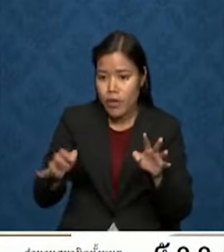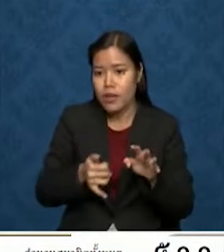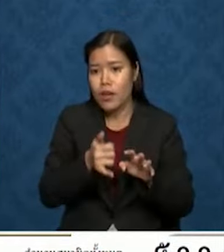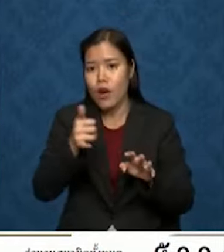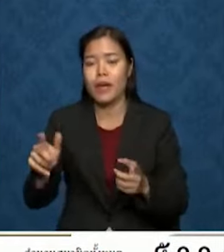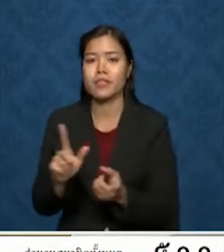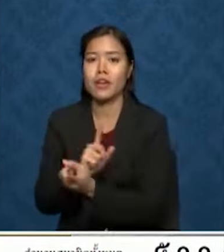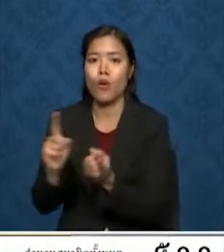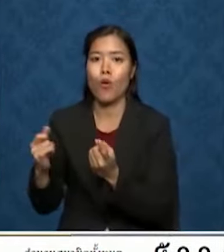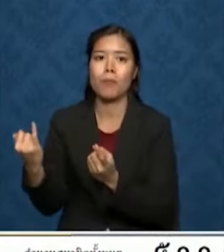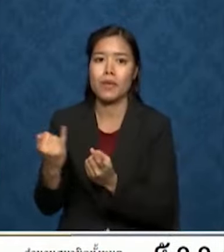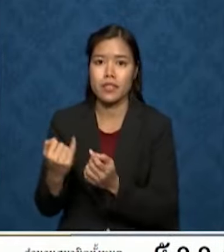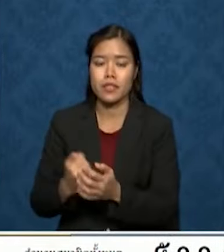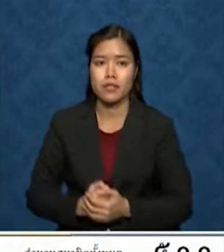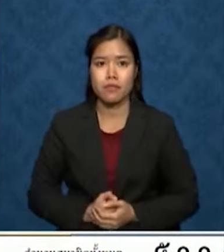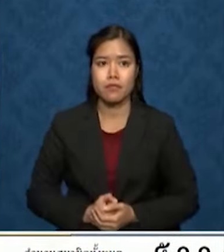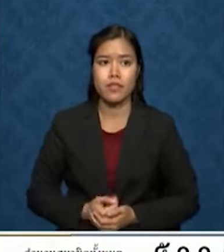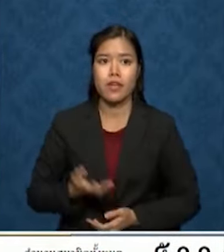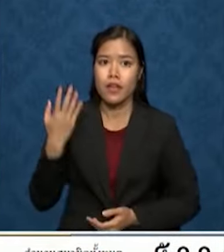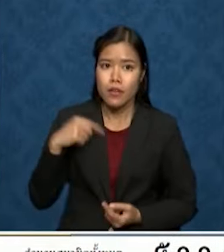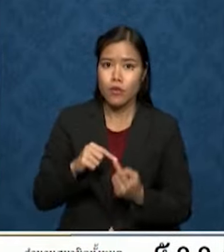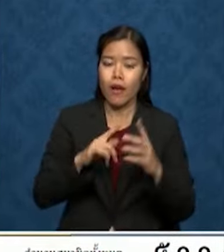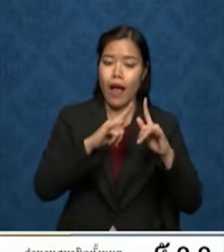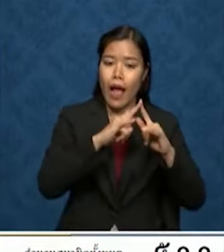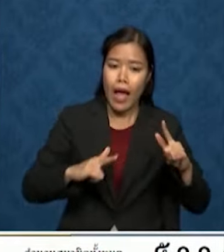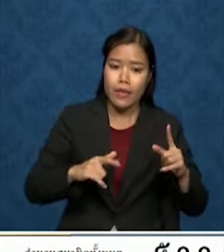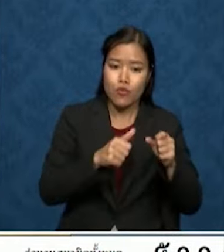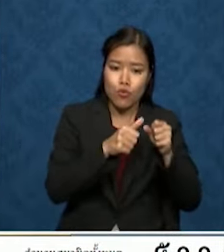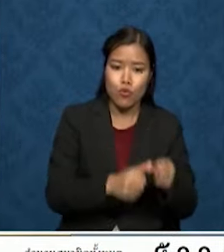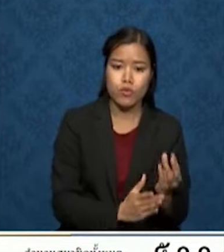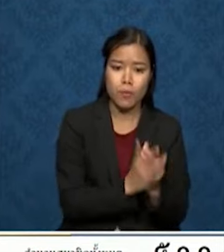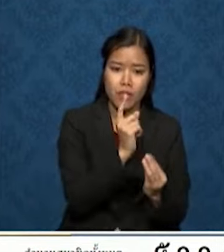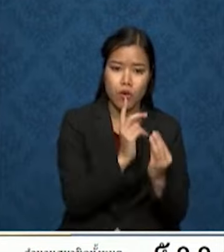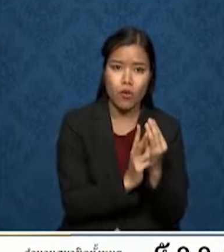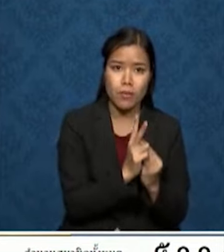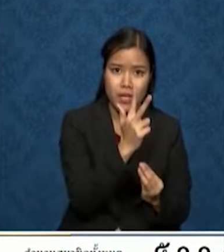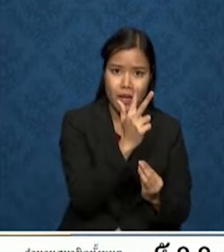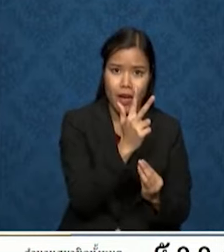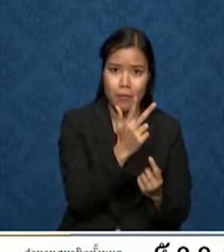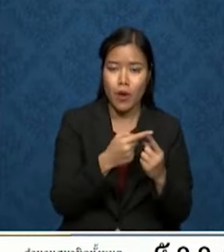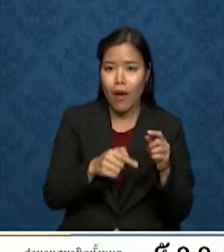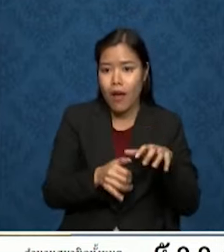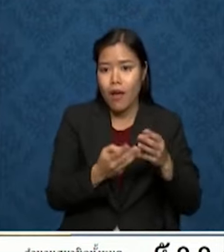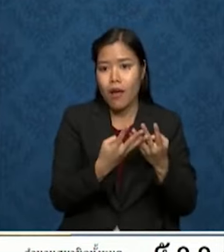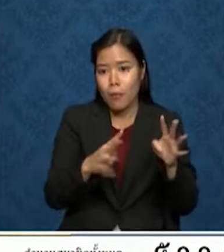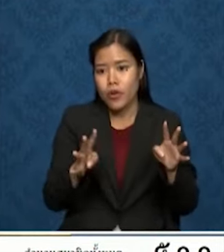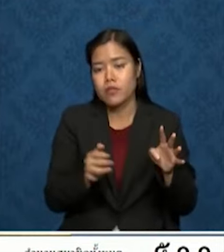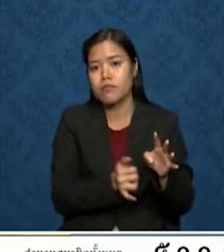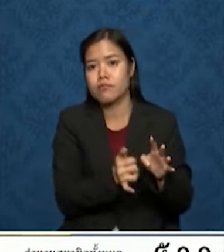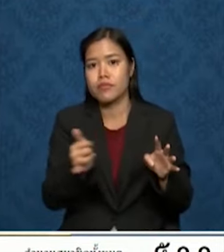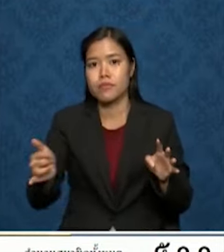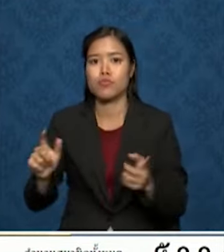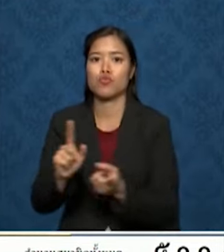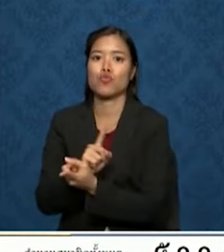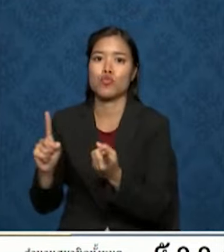เราเข้าใครมาบด 2ัเมา สามสัเมรากลบไปใชมชนกลบไปเซมฆิ 90% ครับเพราชุมชนคไม่